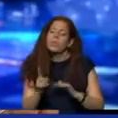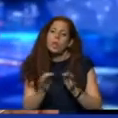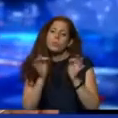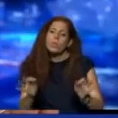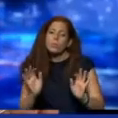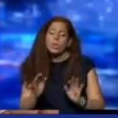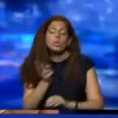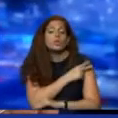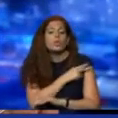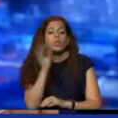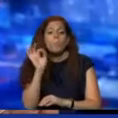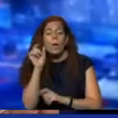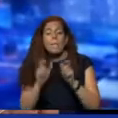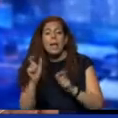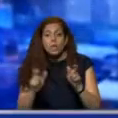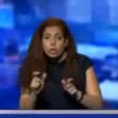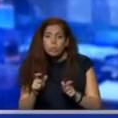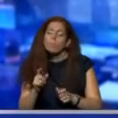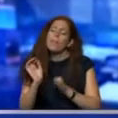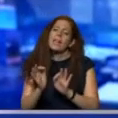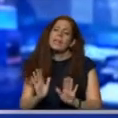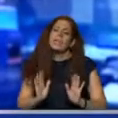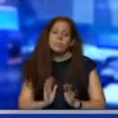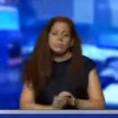המוצא, ששוטר שפוגע באנשים עומד לדין.